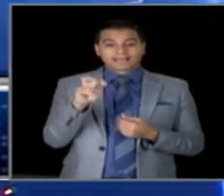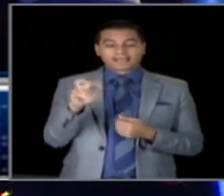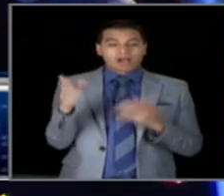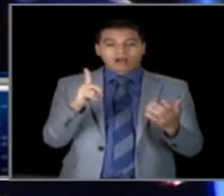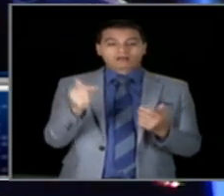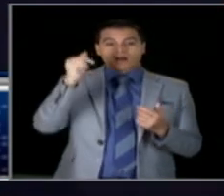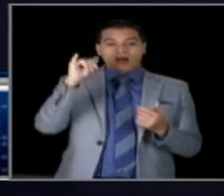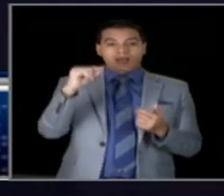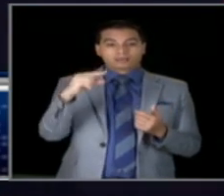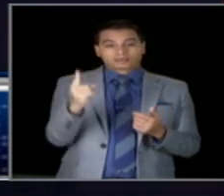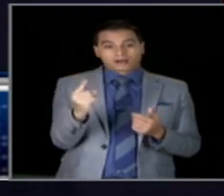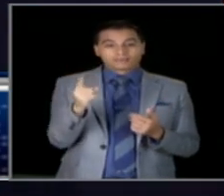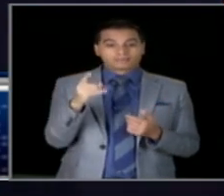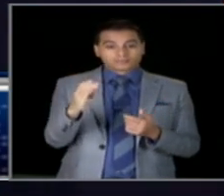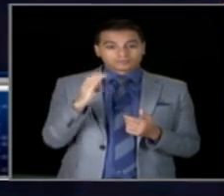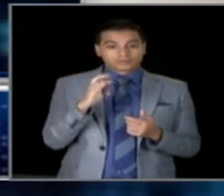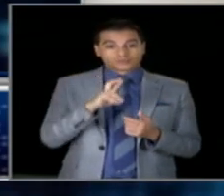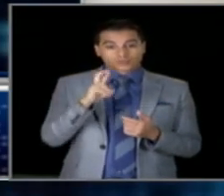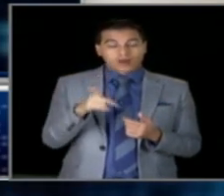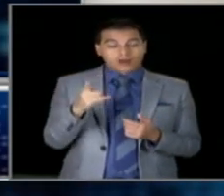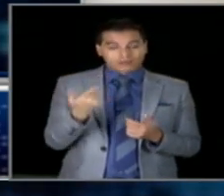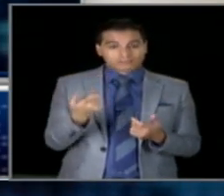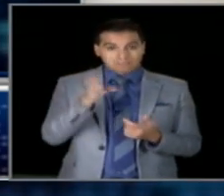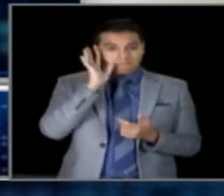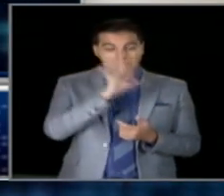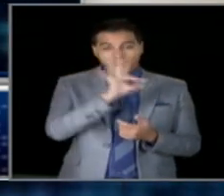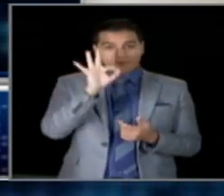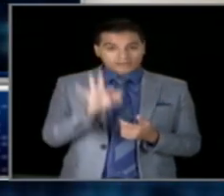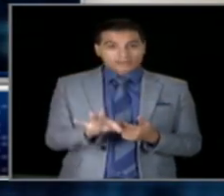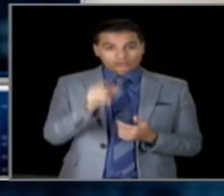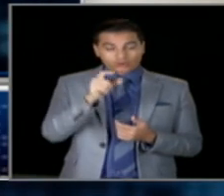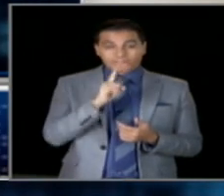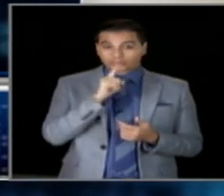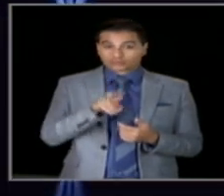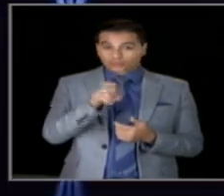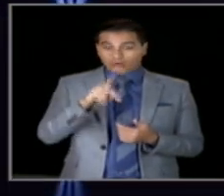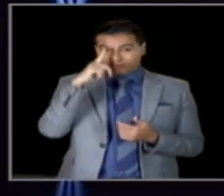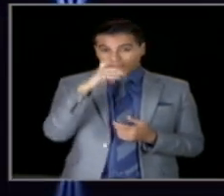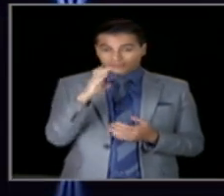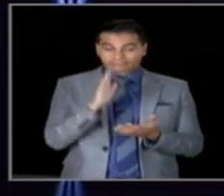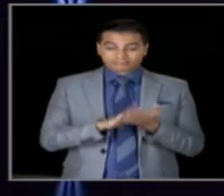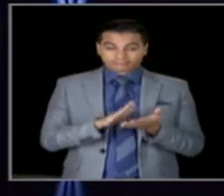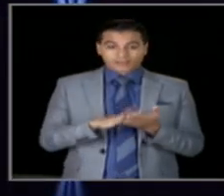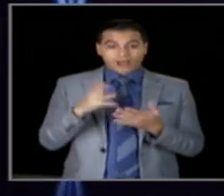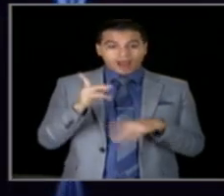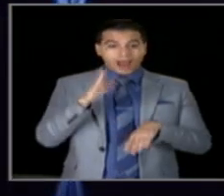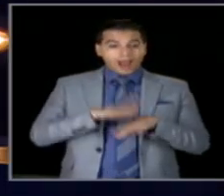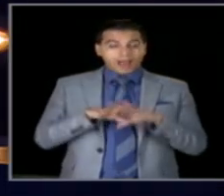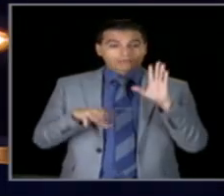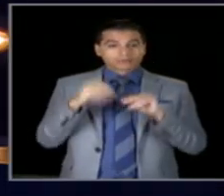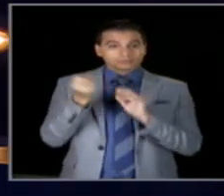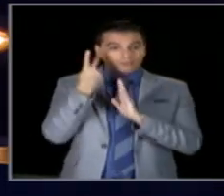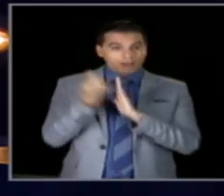ده سؤال صعب. وأشهر واحد. هو أشهر واحد ولكن ده سؤال صعب. طبعا عن رواية